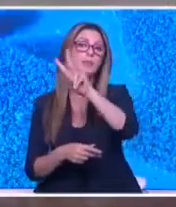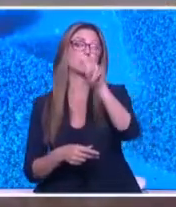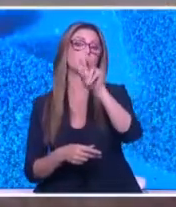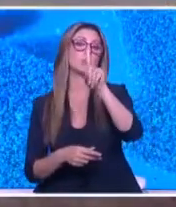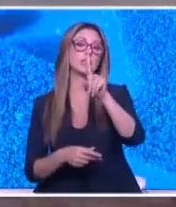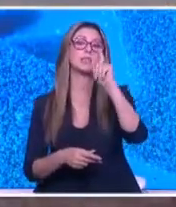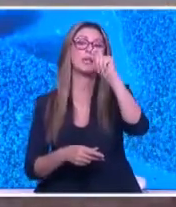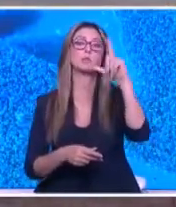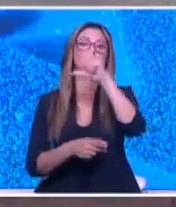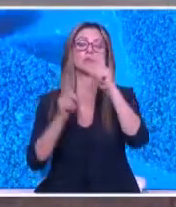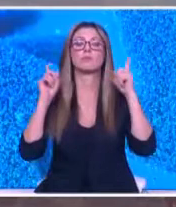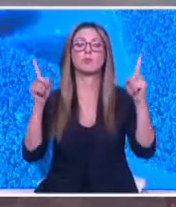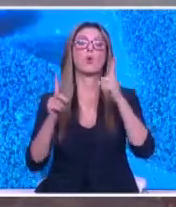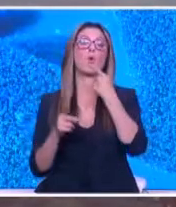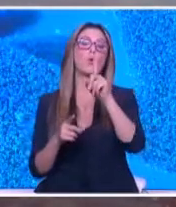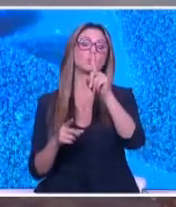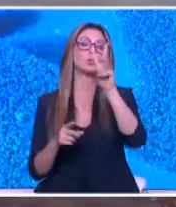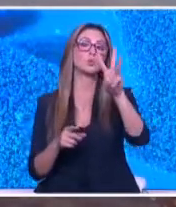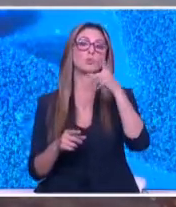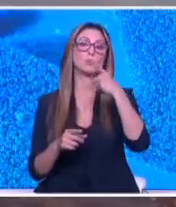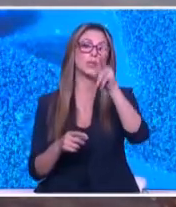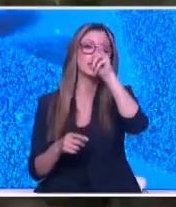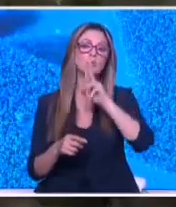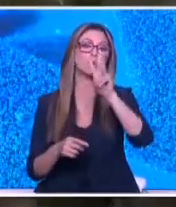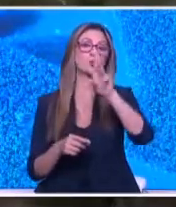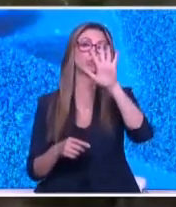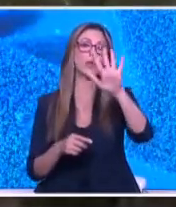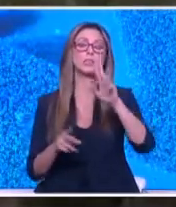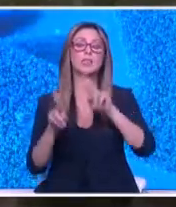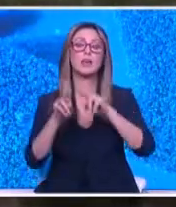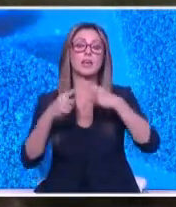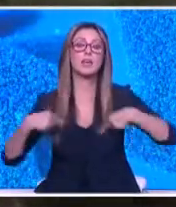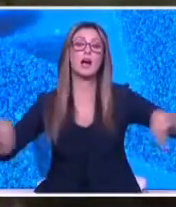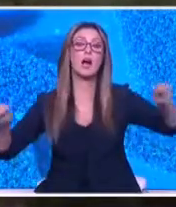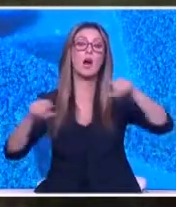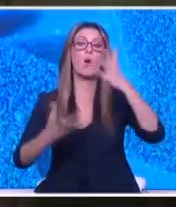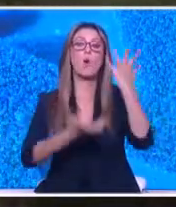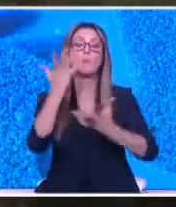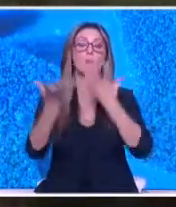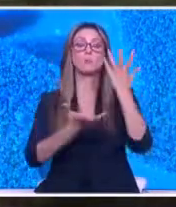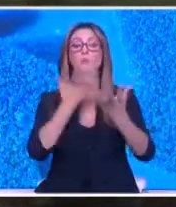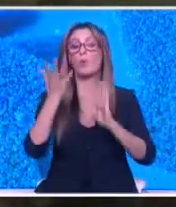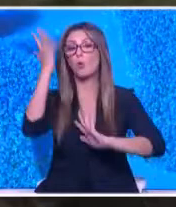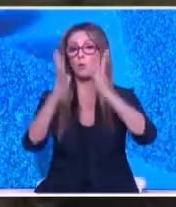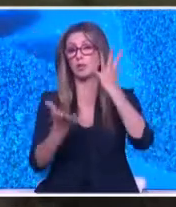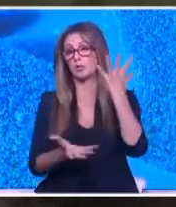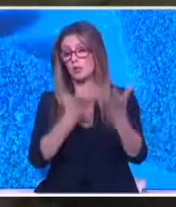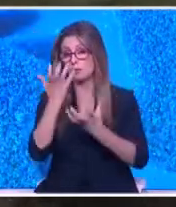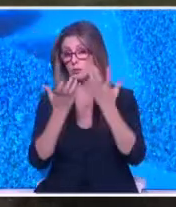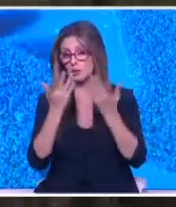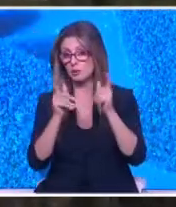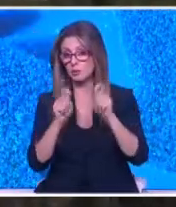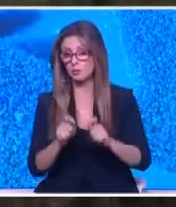Temmuz ayına kadar 13.235 km² orman yok olmuş. Bu veri son 15 yılın en yüksek kaybı